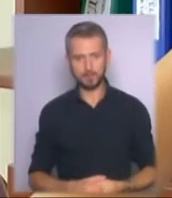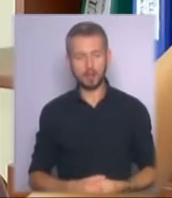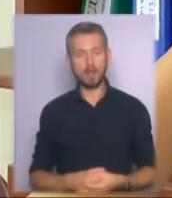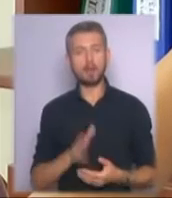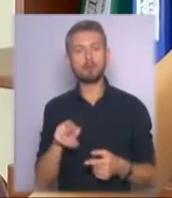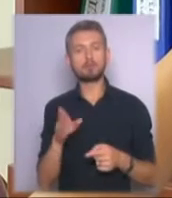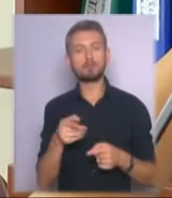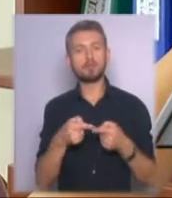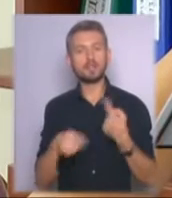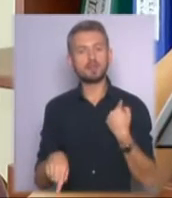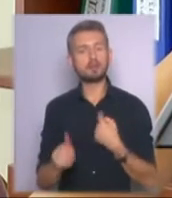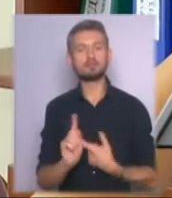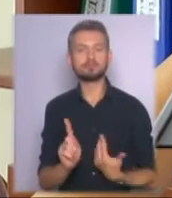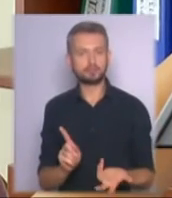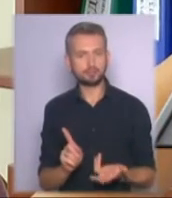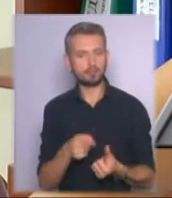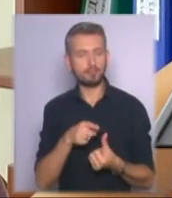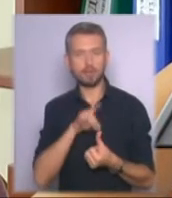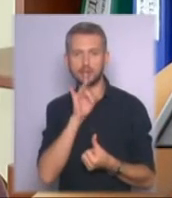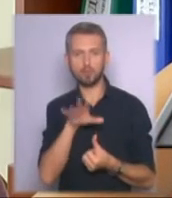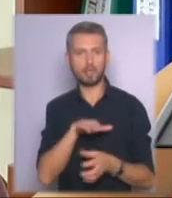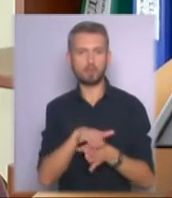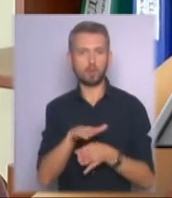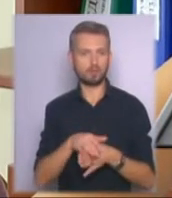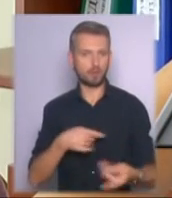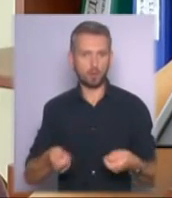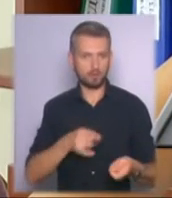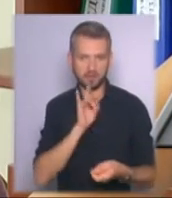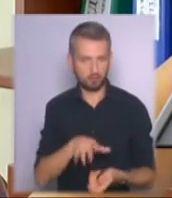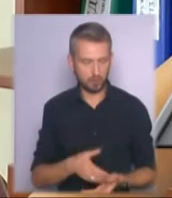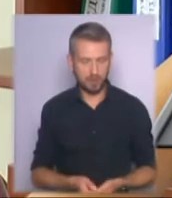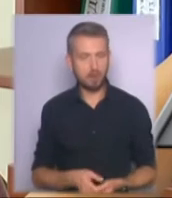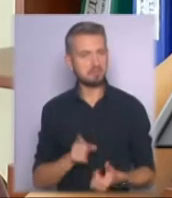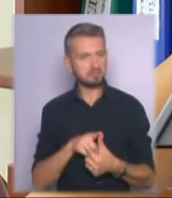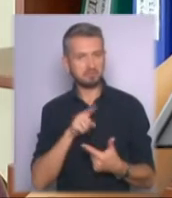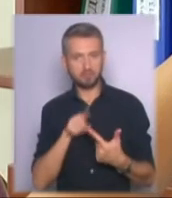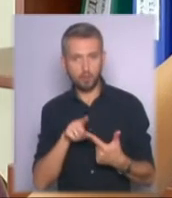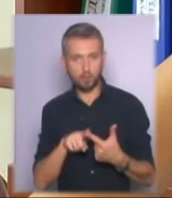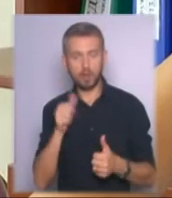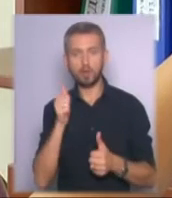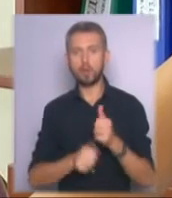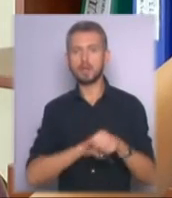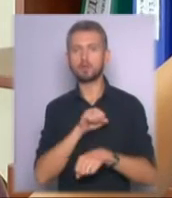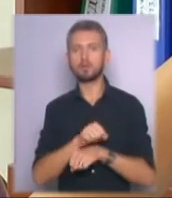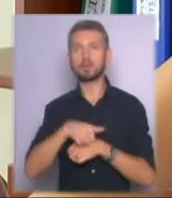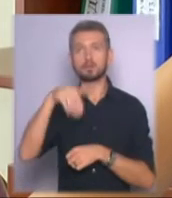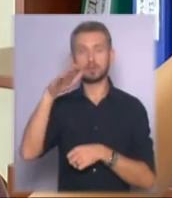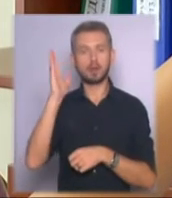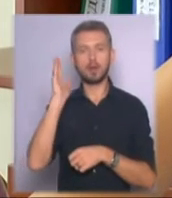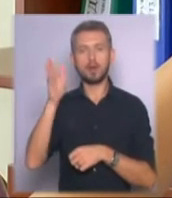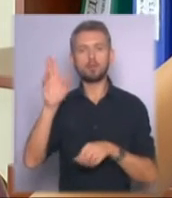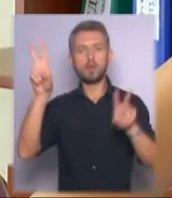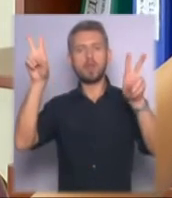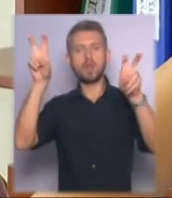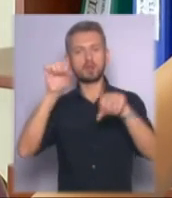Відрізнятися вони будуть тим, по-перше, не буде виконуватися торгівля. По-друге, на кожній зупинці на верхній частині буде встановлена назва